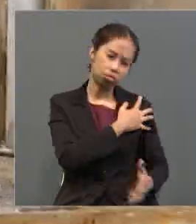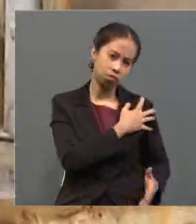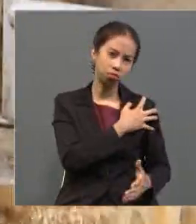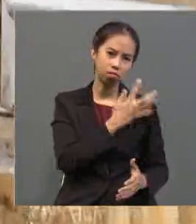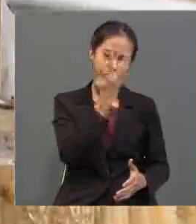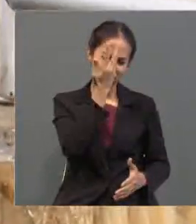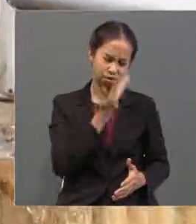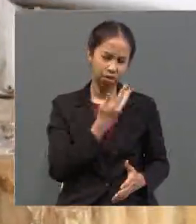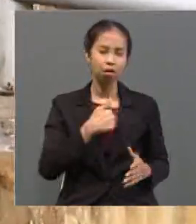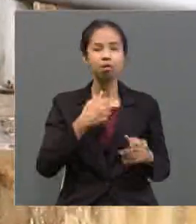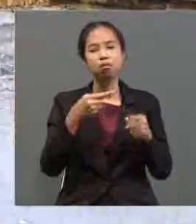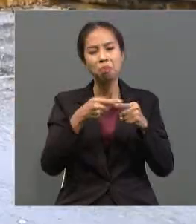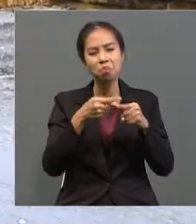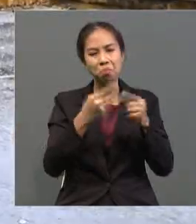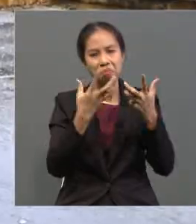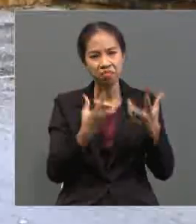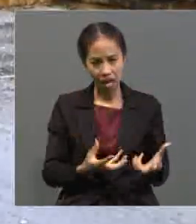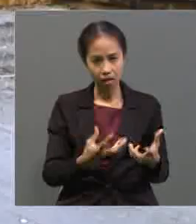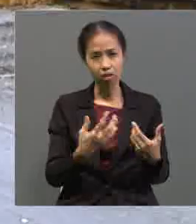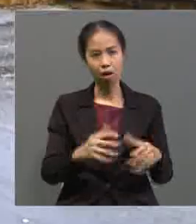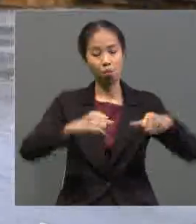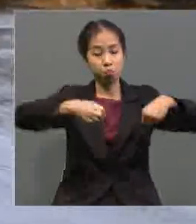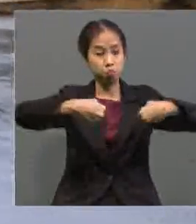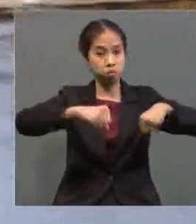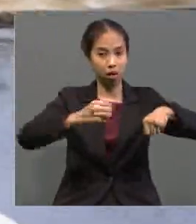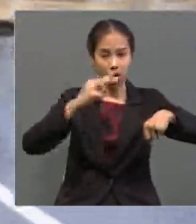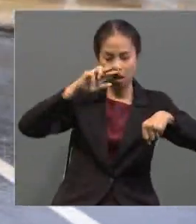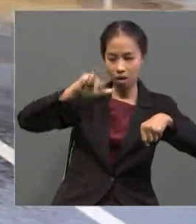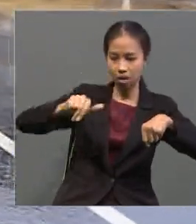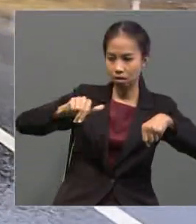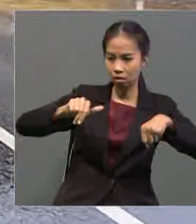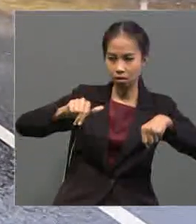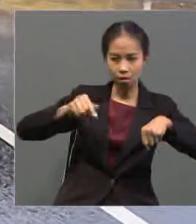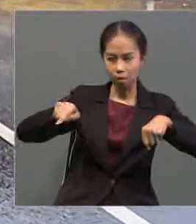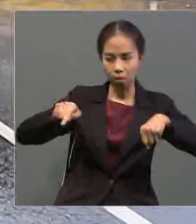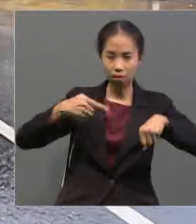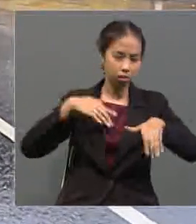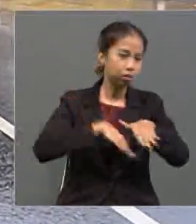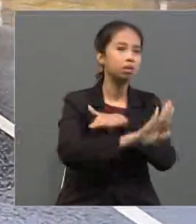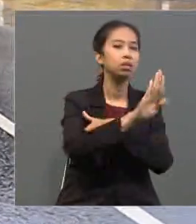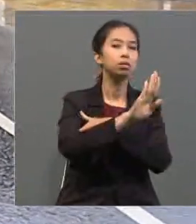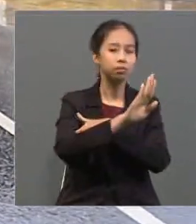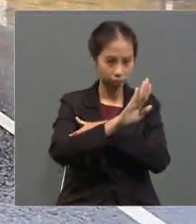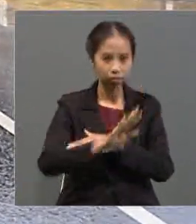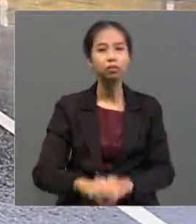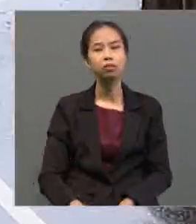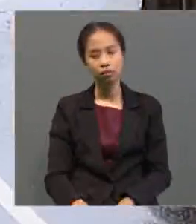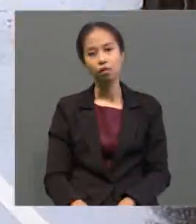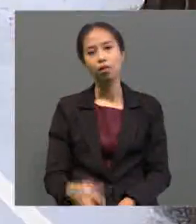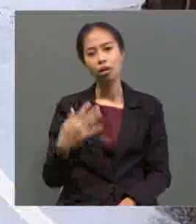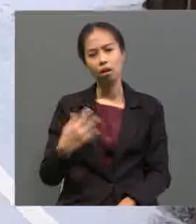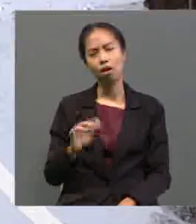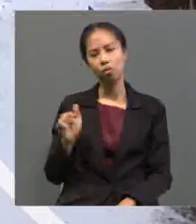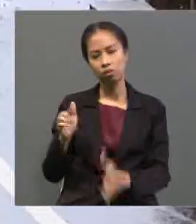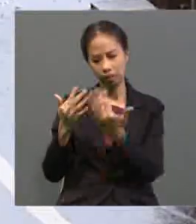ถูกไฟไหม้ได้รับบาดเจ็บสาหัสคนไร้คนที่เป็นคนขับเนี่ยเห็นถ้าไม่ดีก็เลยขับรถมอเตอร์ไซค์หลบหนีไปเลยนะครับเบื้องต้น